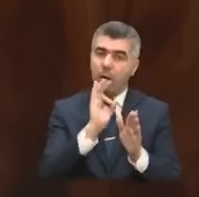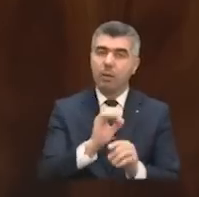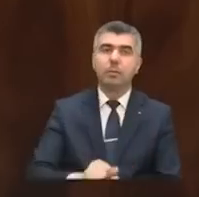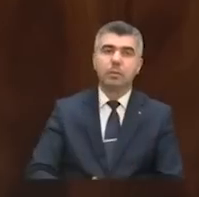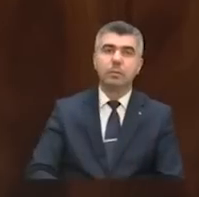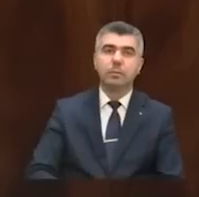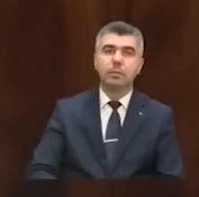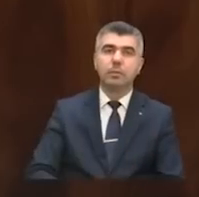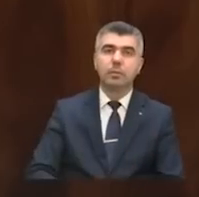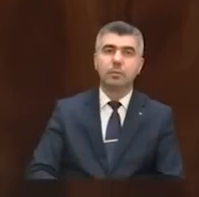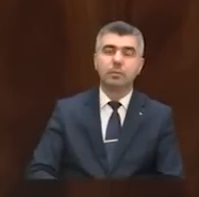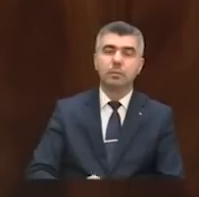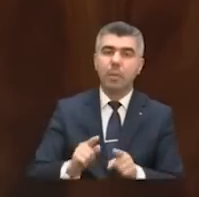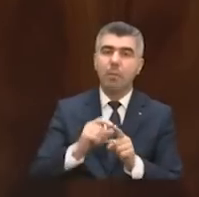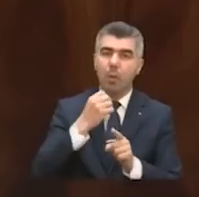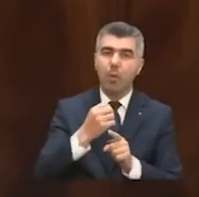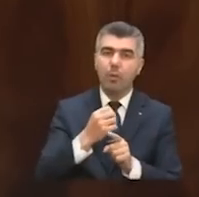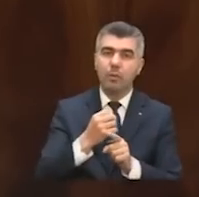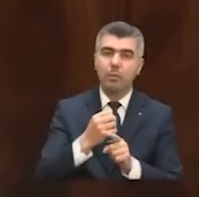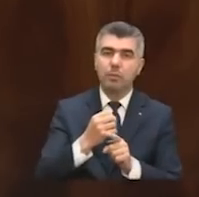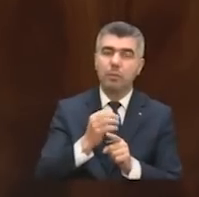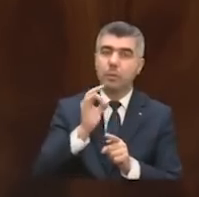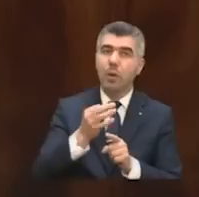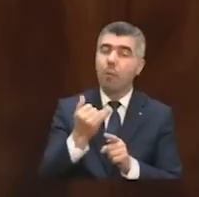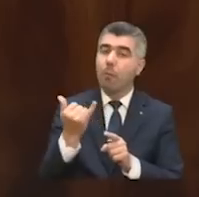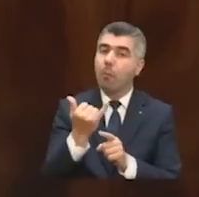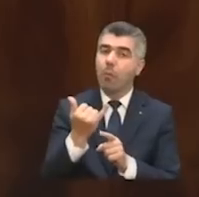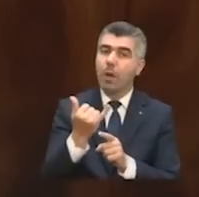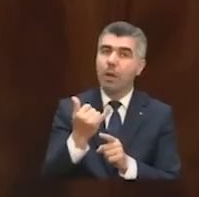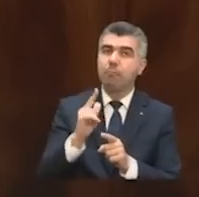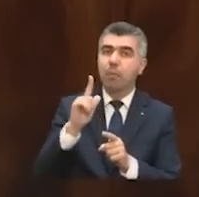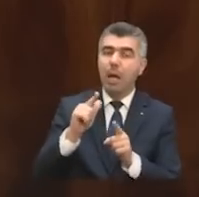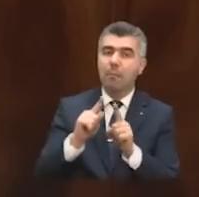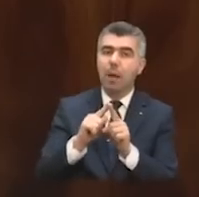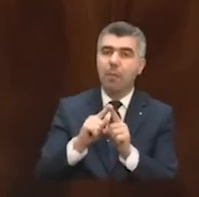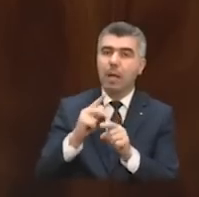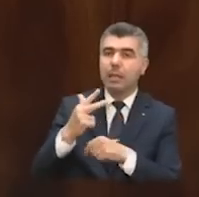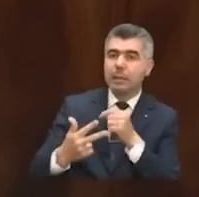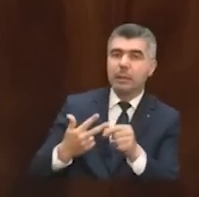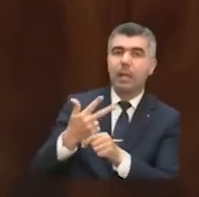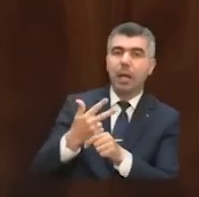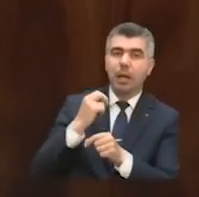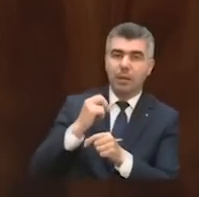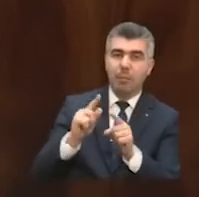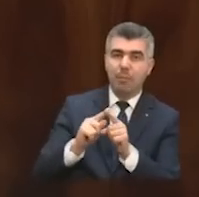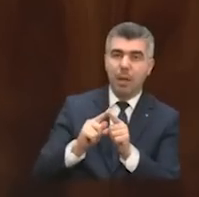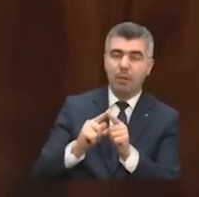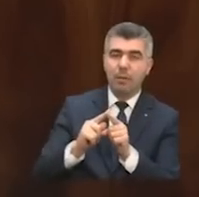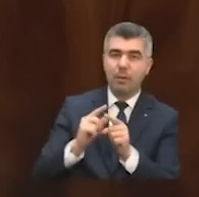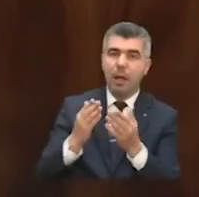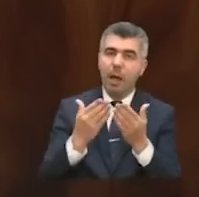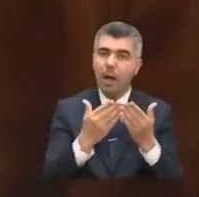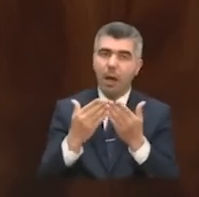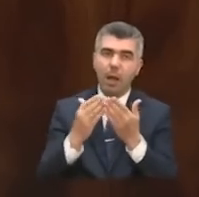بغيناه فلوس منه يكونوا عندنا دي ليسونس ديكسيلونس انه غادي